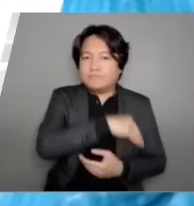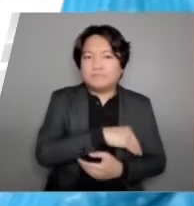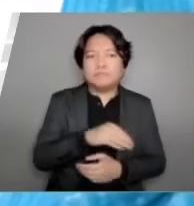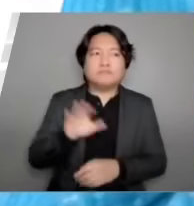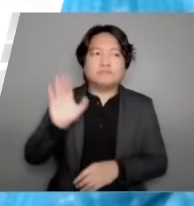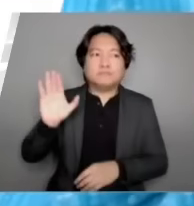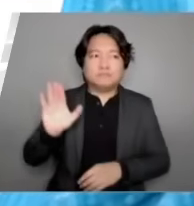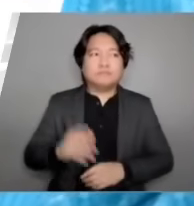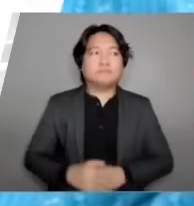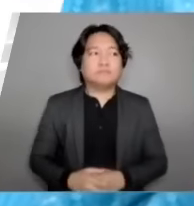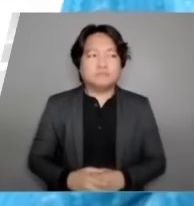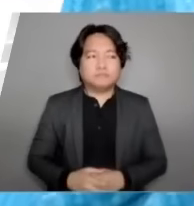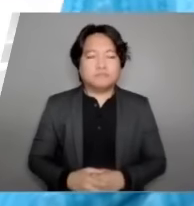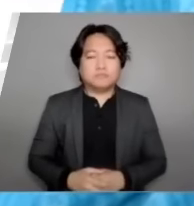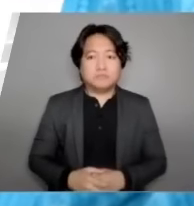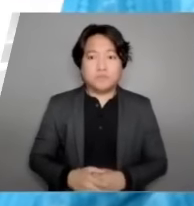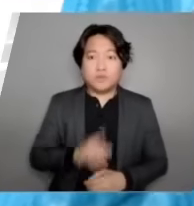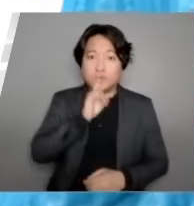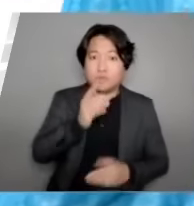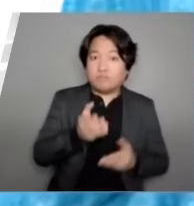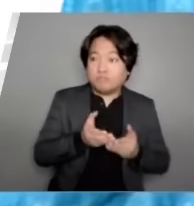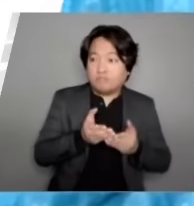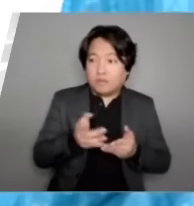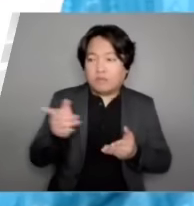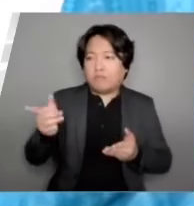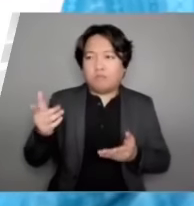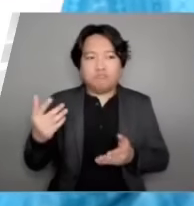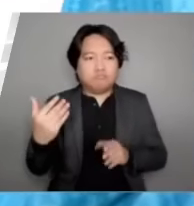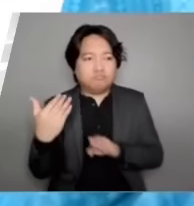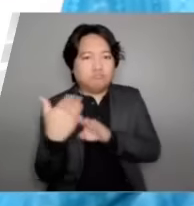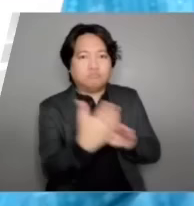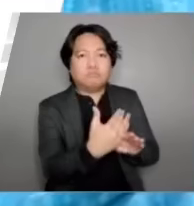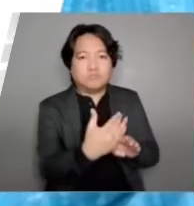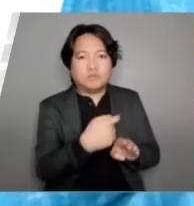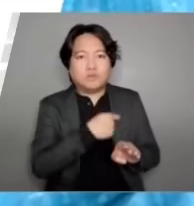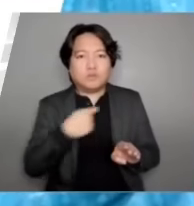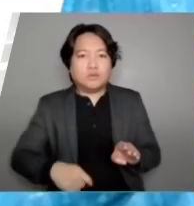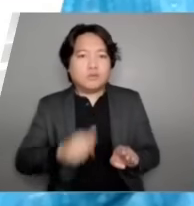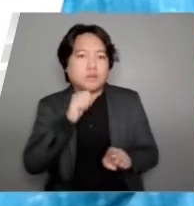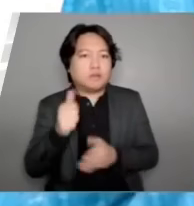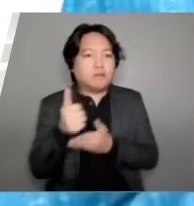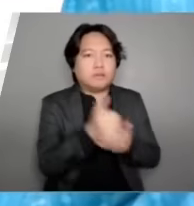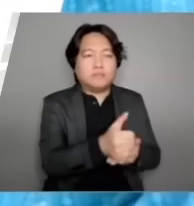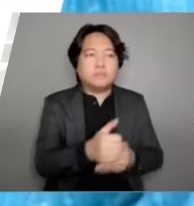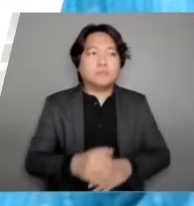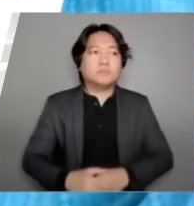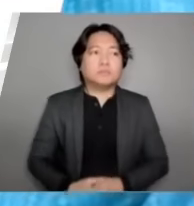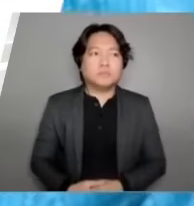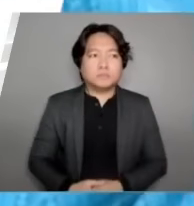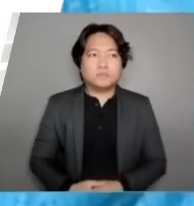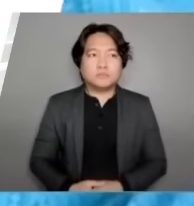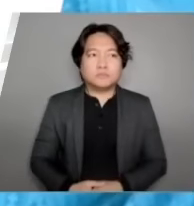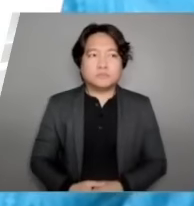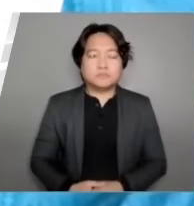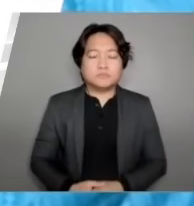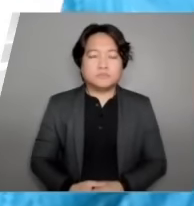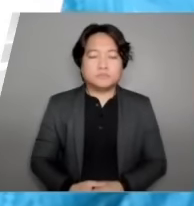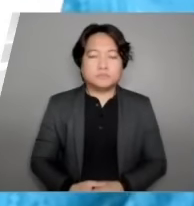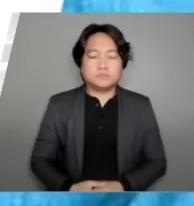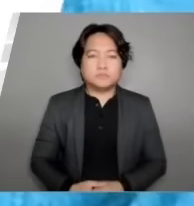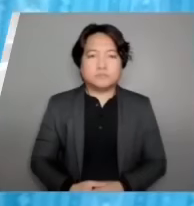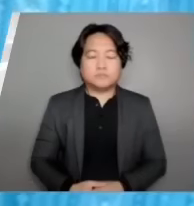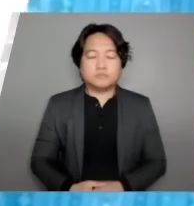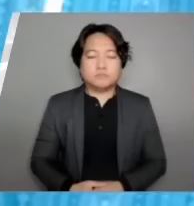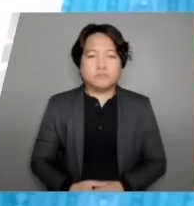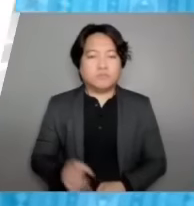eh. Mm-mm. Pati mga bangsa na malalaki, pag lumalapit kami sa bangsa, inaharang nila,